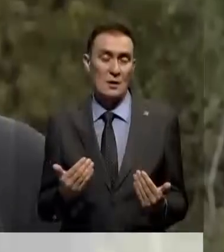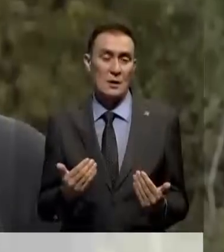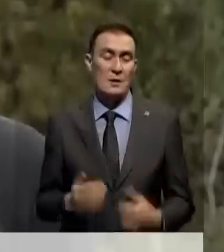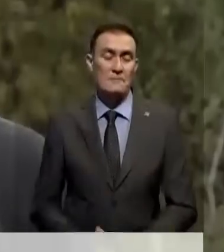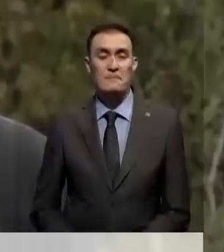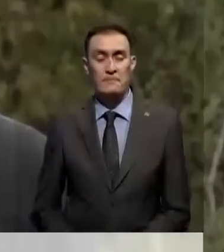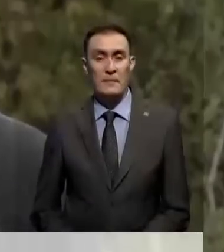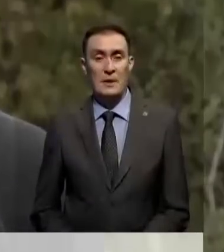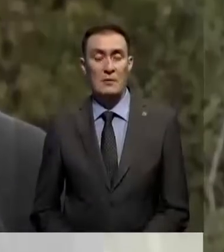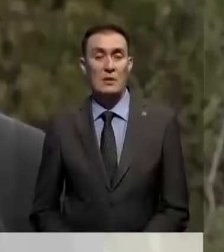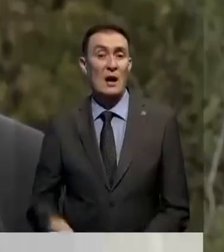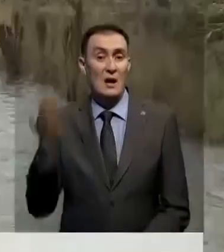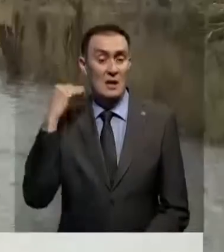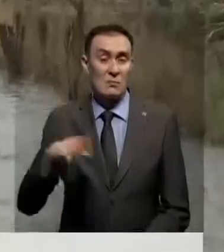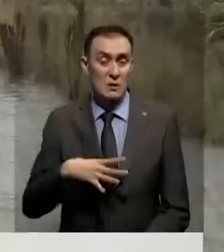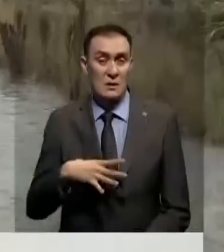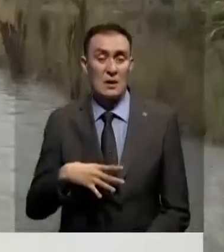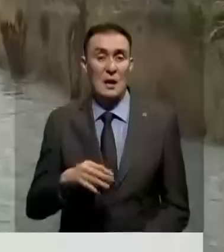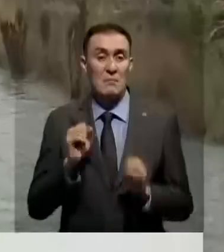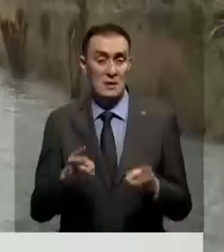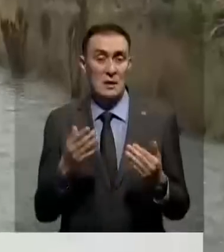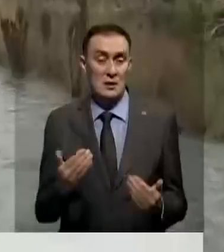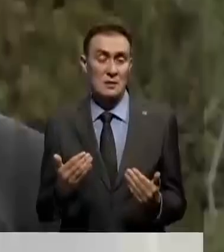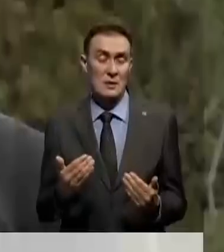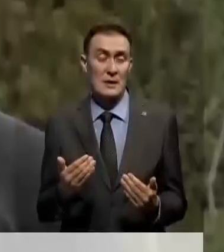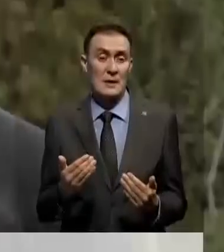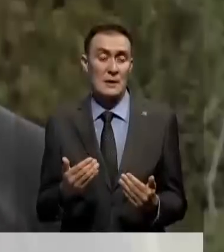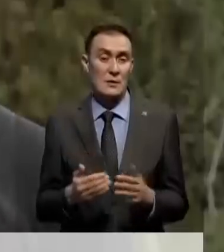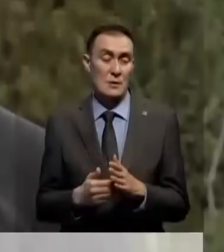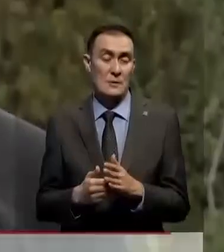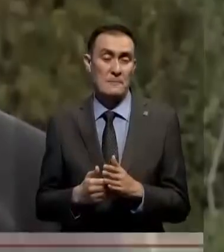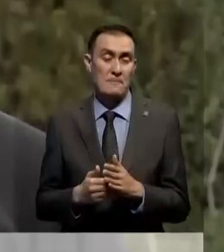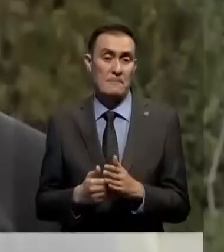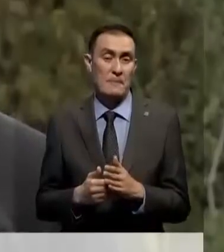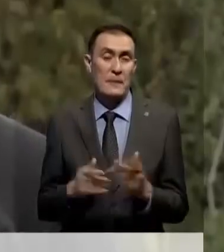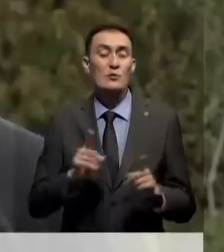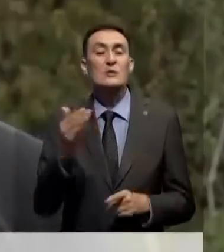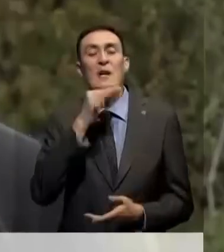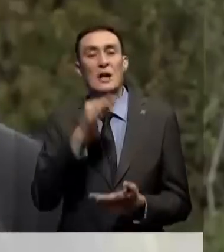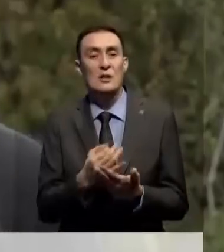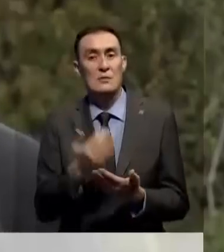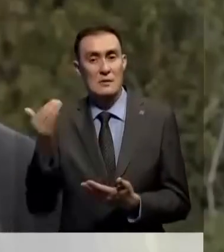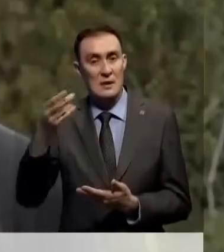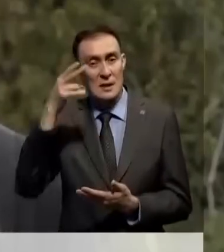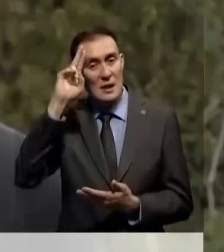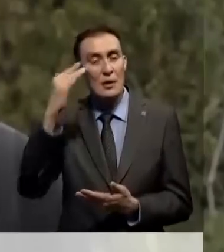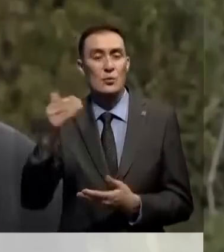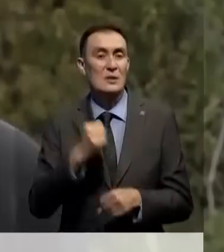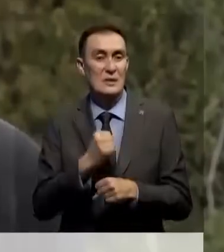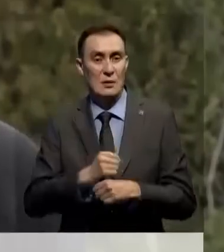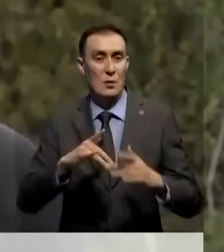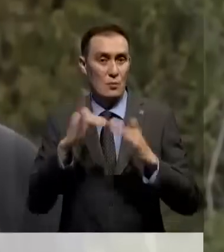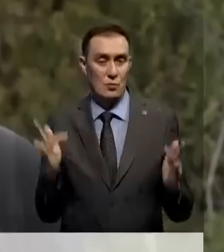вот по перилам ходил, но он... теперь можно с велосипедом даже ходить. Что ты скажешь вот дяденьке, который сделал